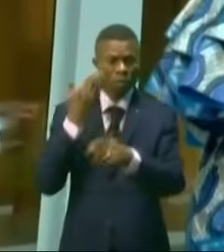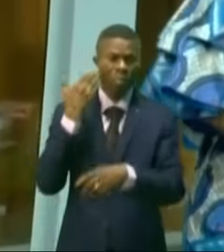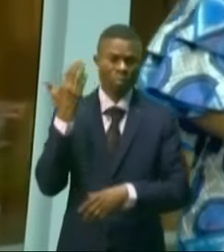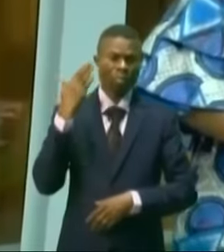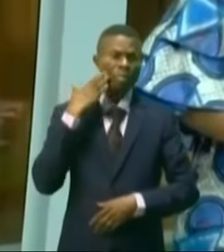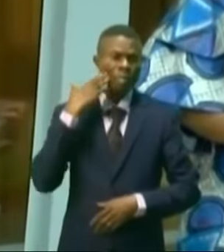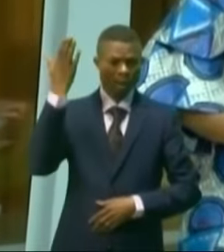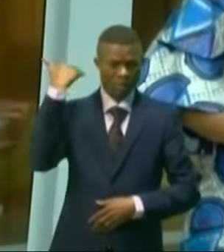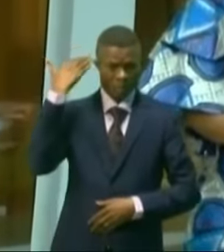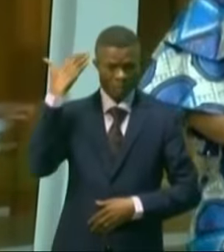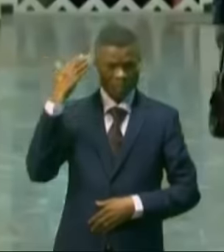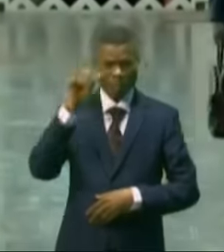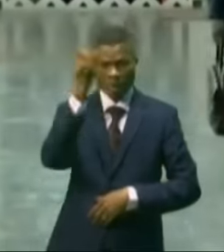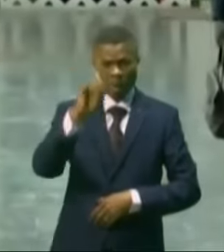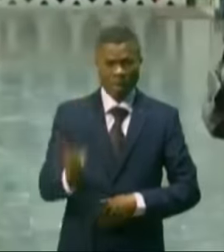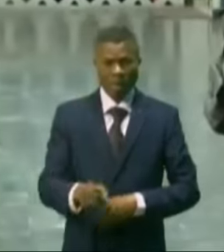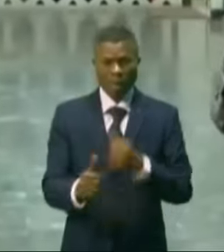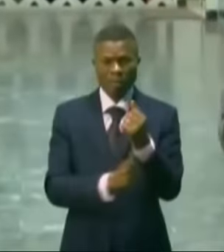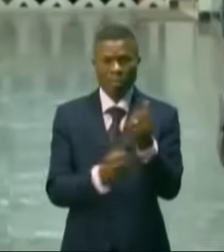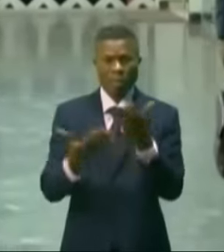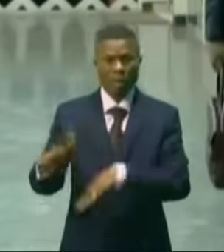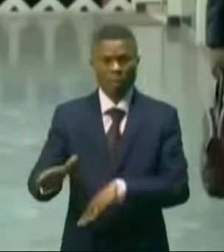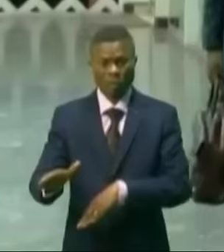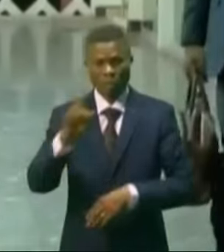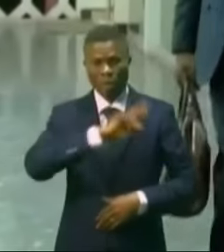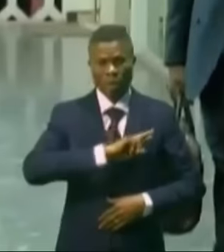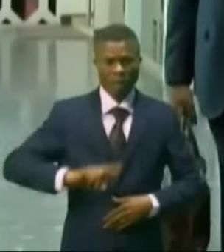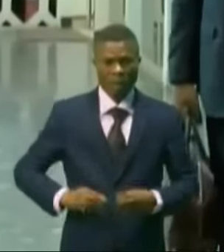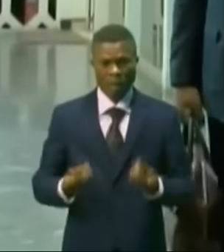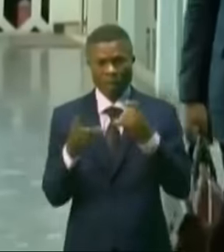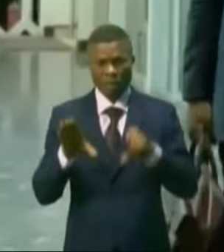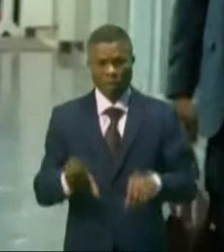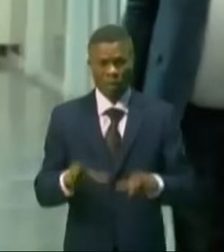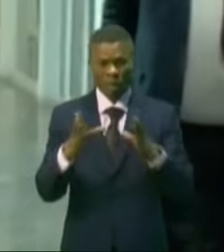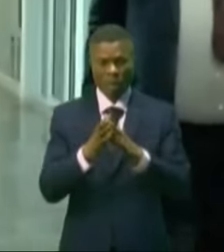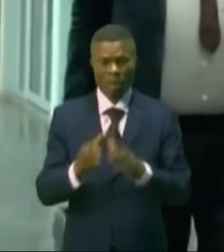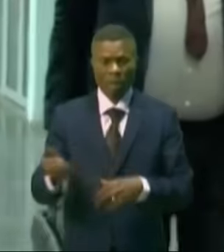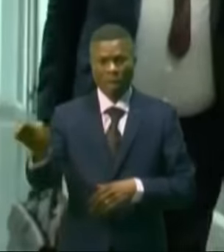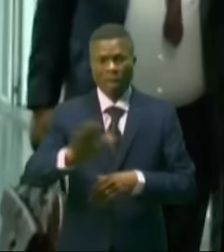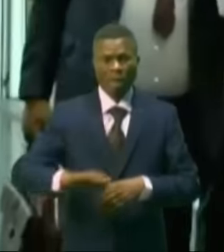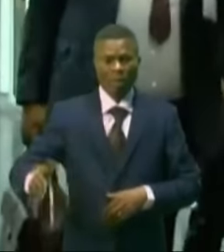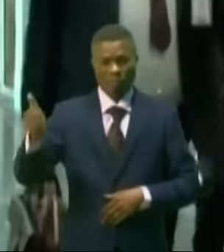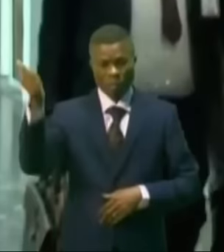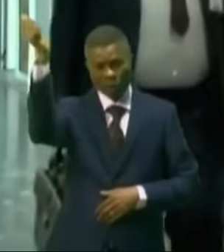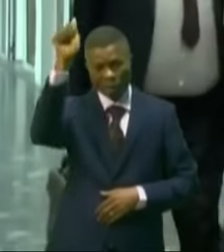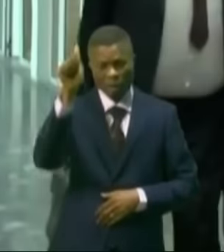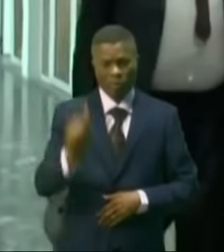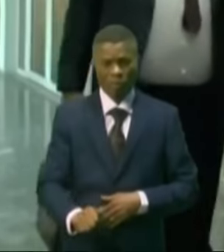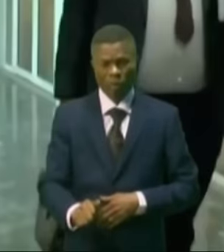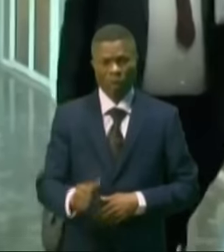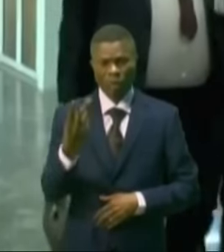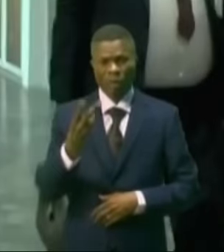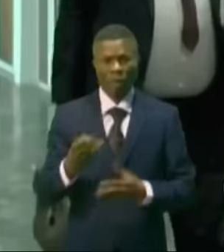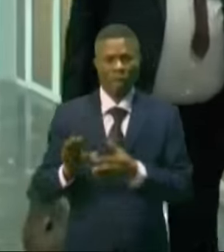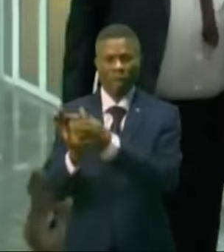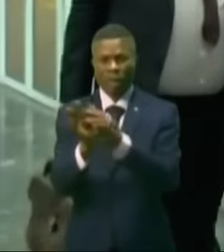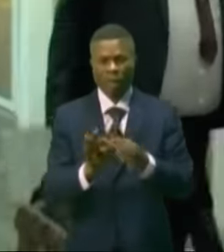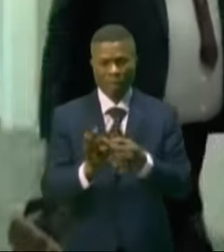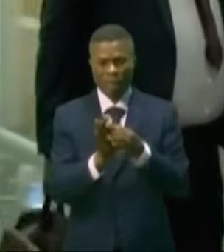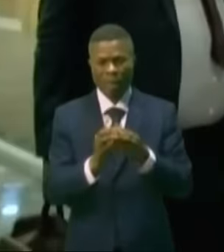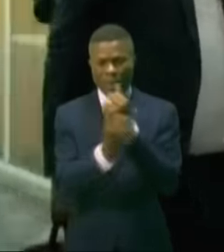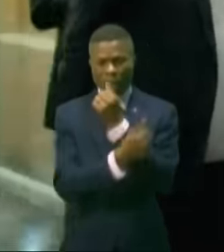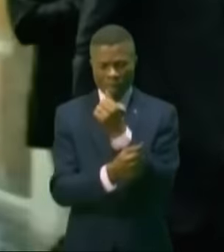causant une trentaine de morts. La République démocratique du Congo et l'Afrique du Sud, deux nations qui ont toujours tissé des liens étroits